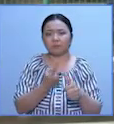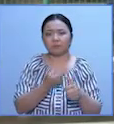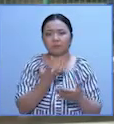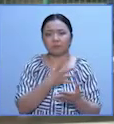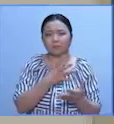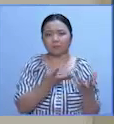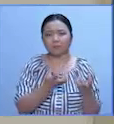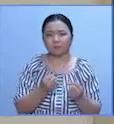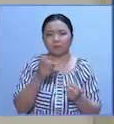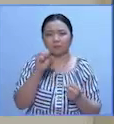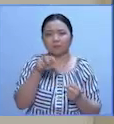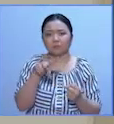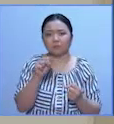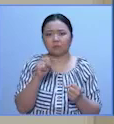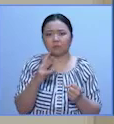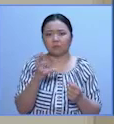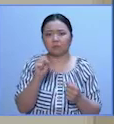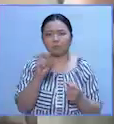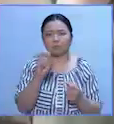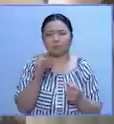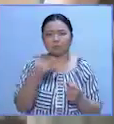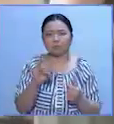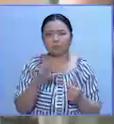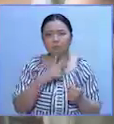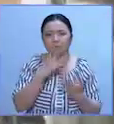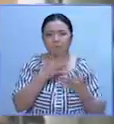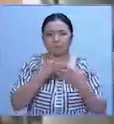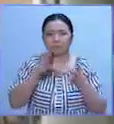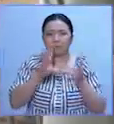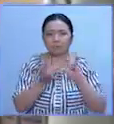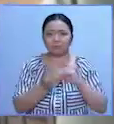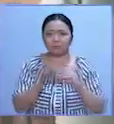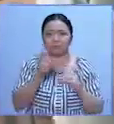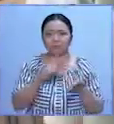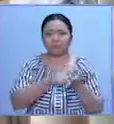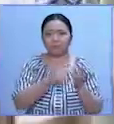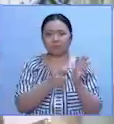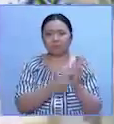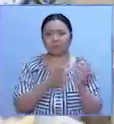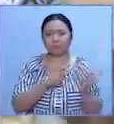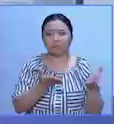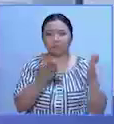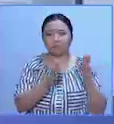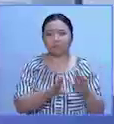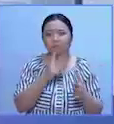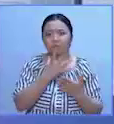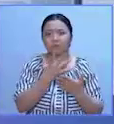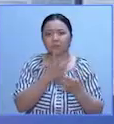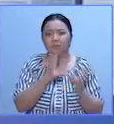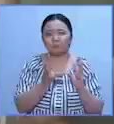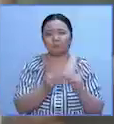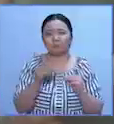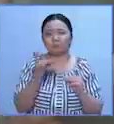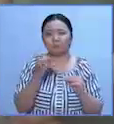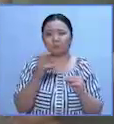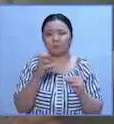Талғат Смағұловтың өзі білім алған Абай мектебінде жас қаламгер сыныбы ашылды. Кабинетте газет жанашырының еңбектері, шығармалары